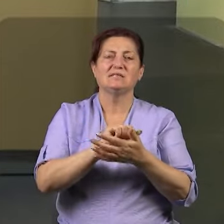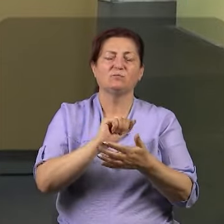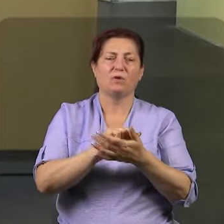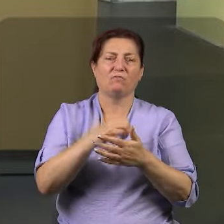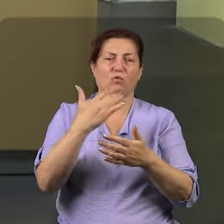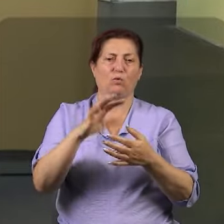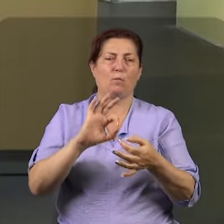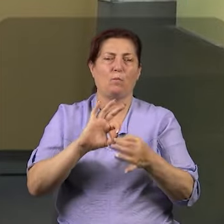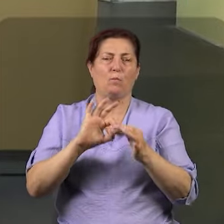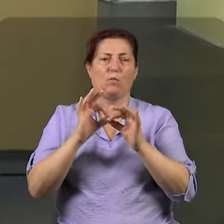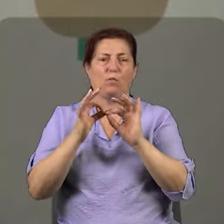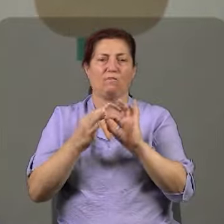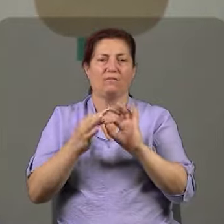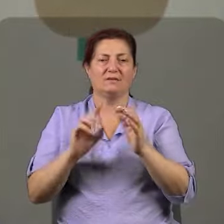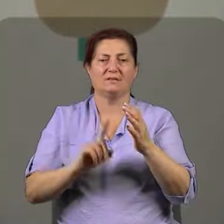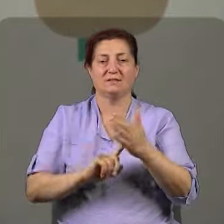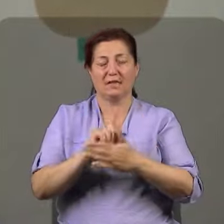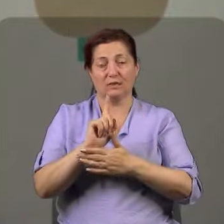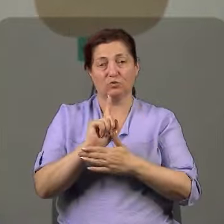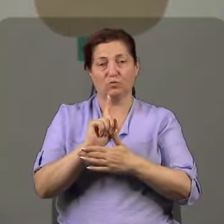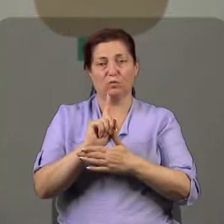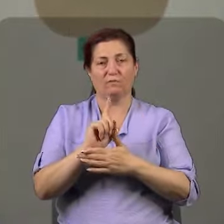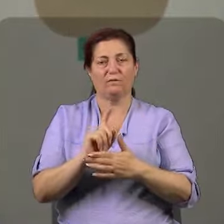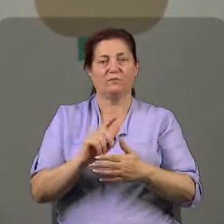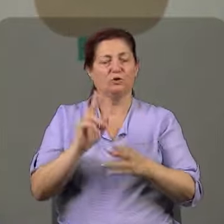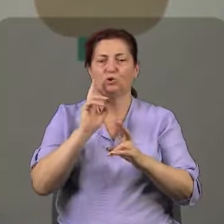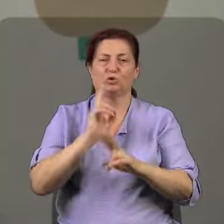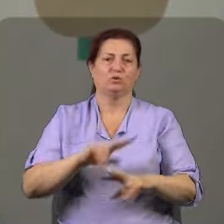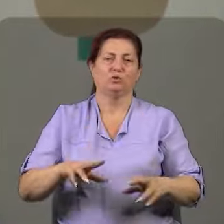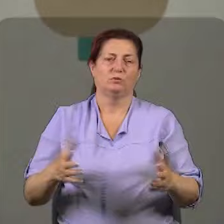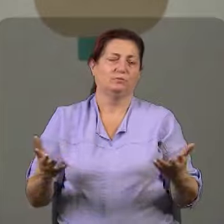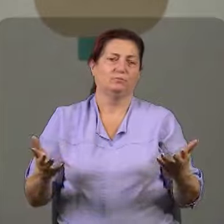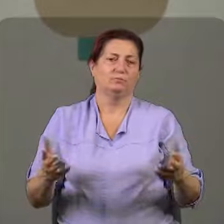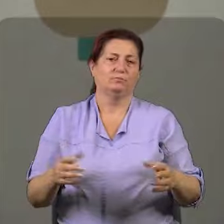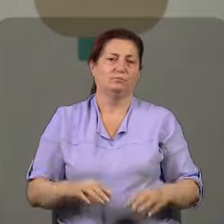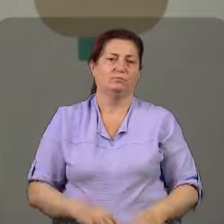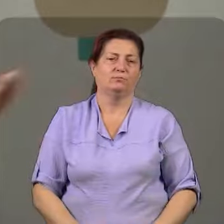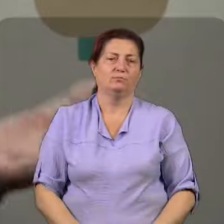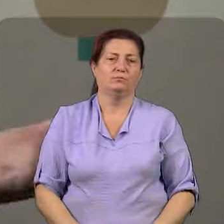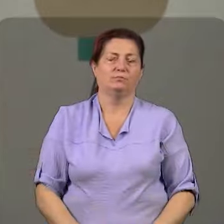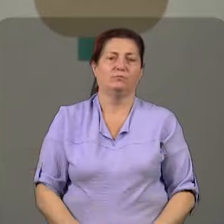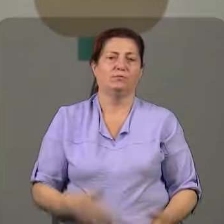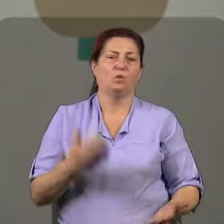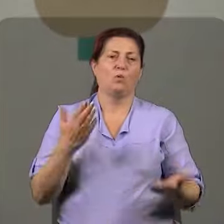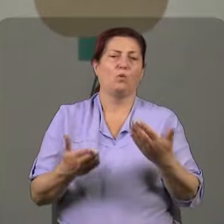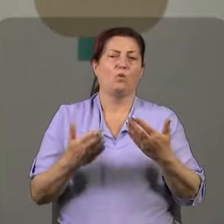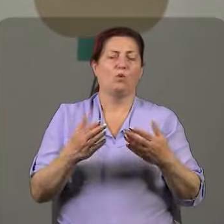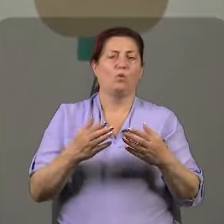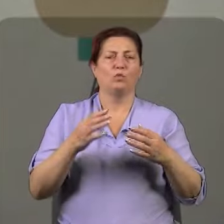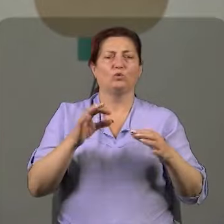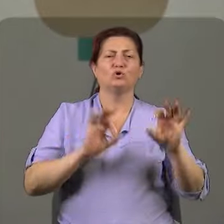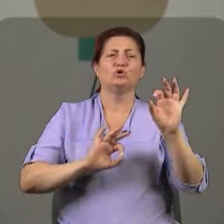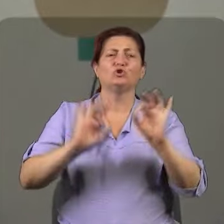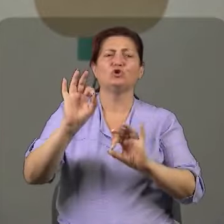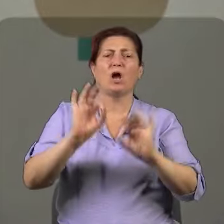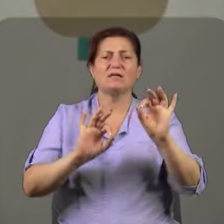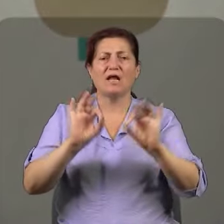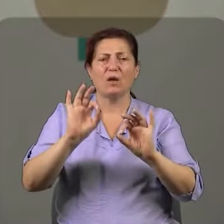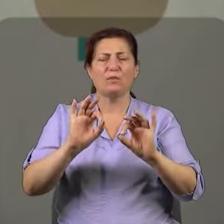բովանդակության ոնց որ ստեղծումով, չգիտեմ, բանենք, ասենք, պոպուլիզմով ենք զբաղված, ճարտարապետությունն ենք հա,